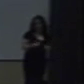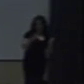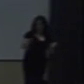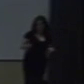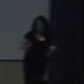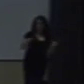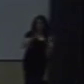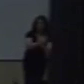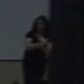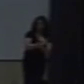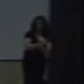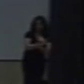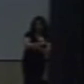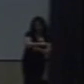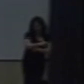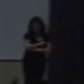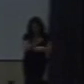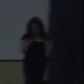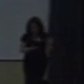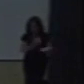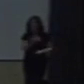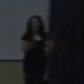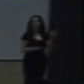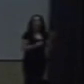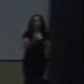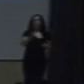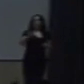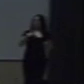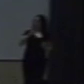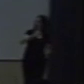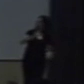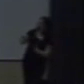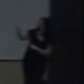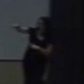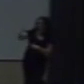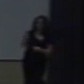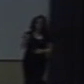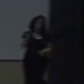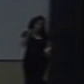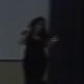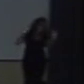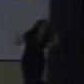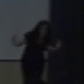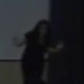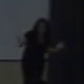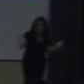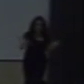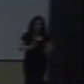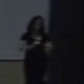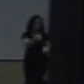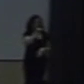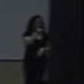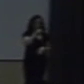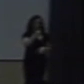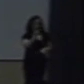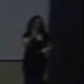sense voler ser frívol, però us he vist una mica flipats, diguéssim, amb l'ús de Twitter, i ahir jo